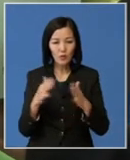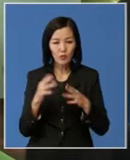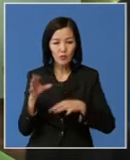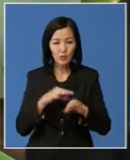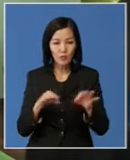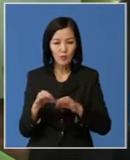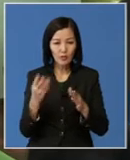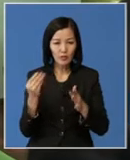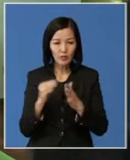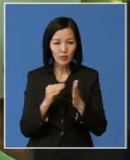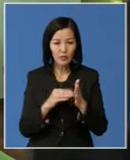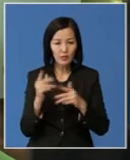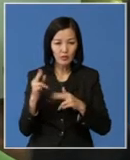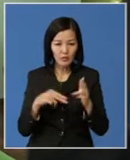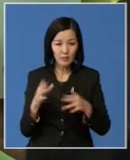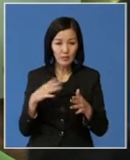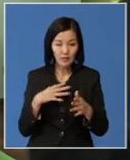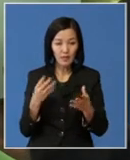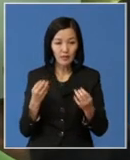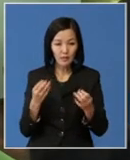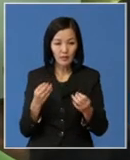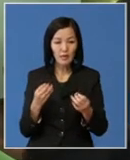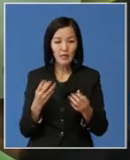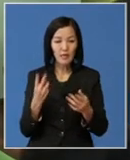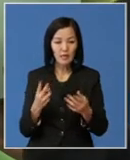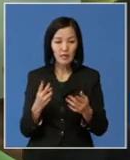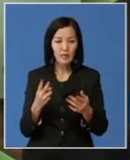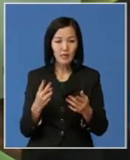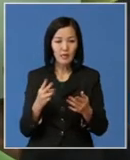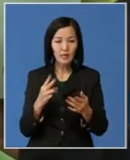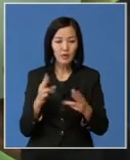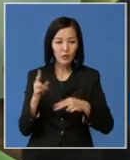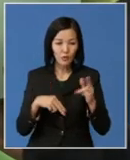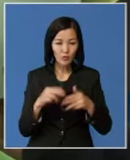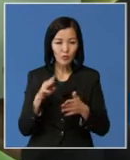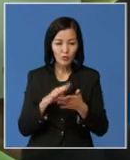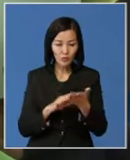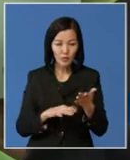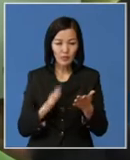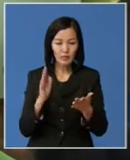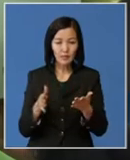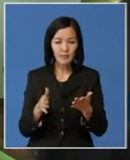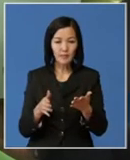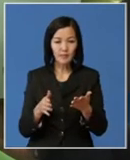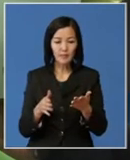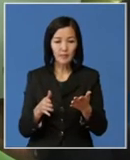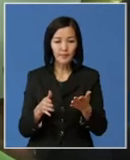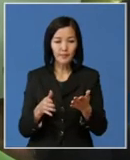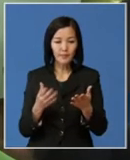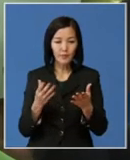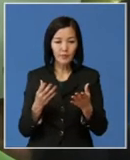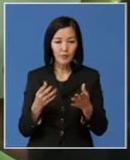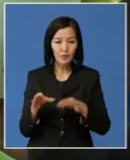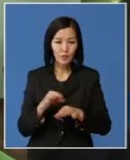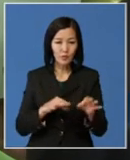жобасын айтып, салынған екі үй. Енді жаңағы мен айтып жатқан, ол ары қарай жоспарлап 19 жылда жаңағы тағы да жаңағы